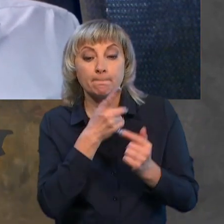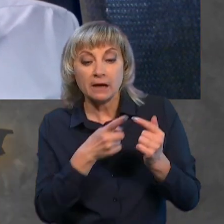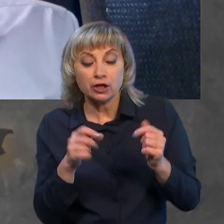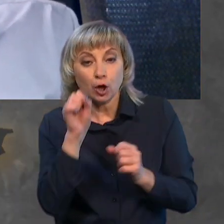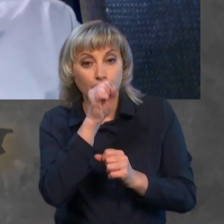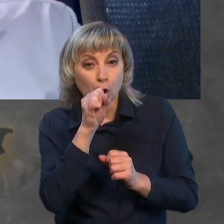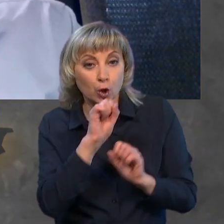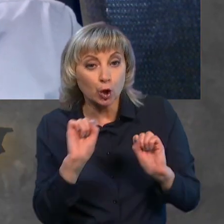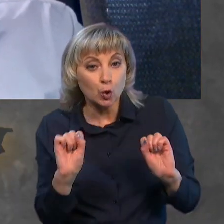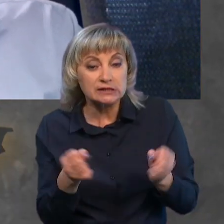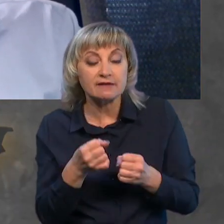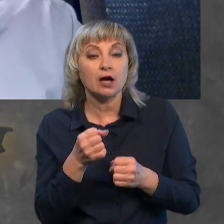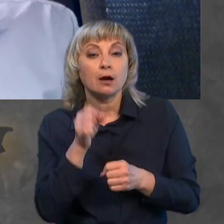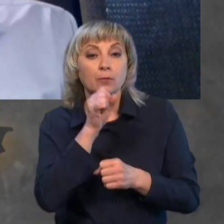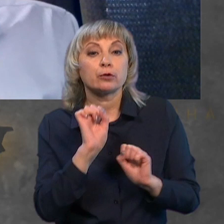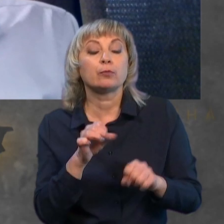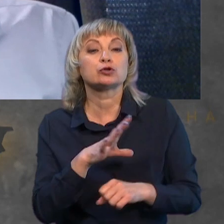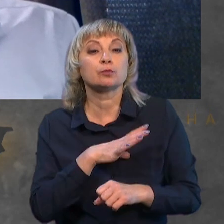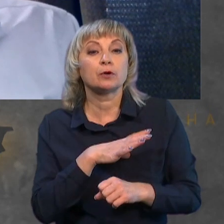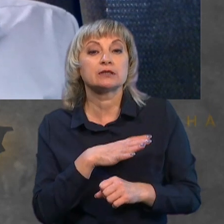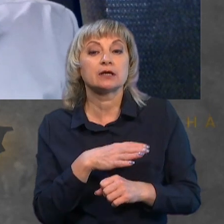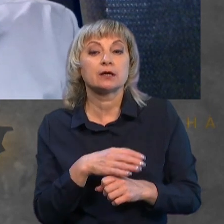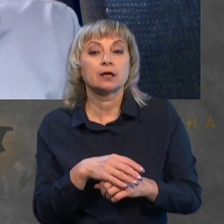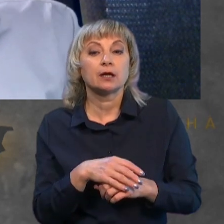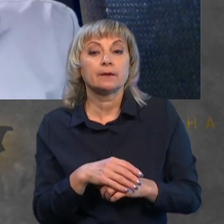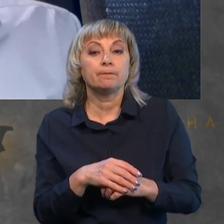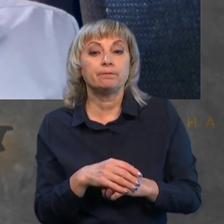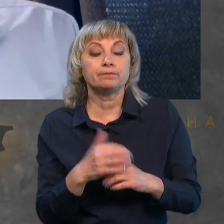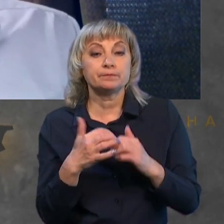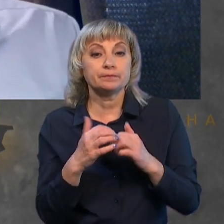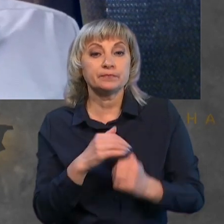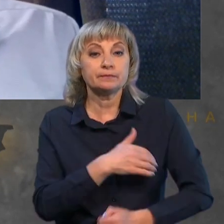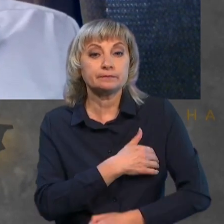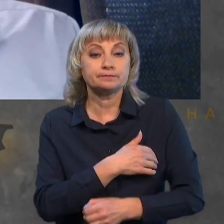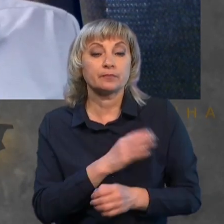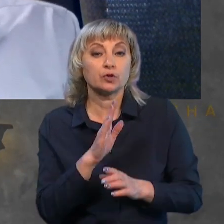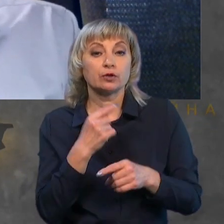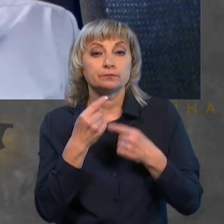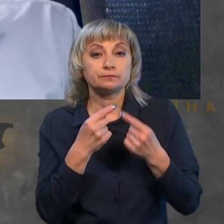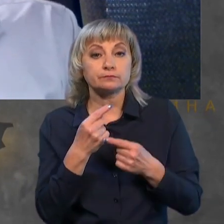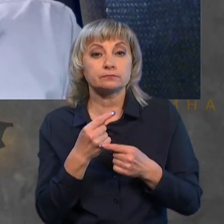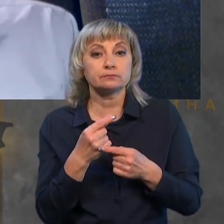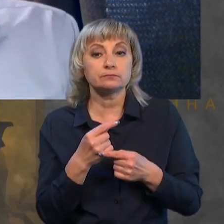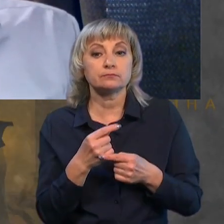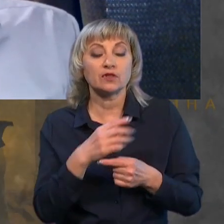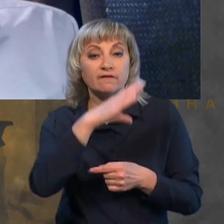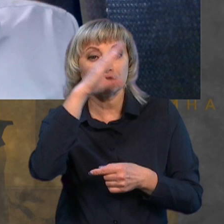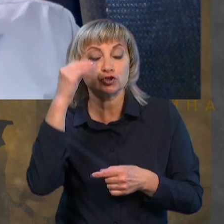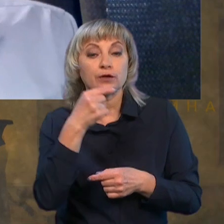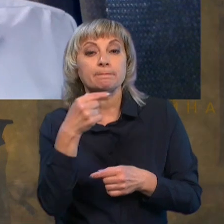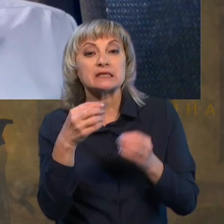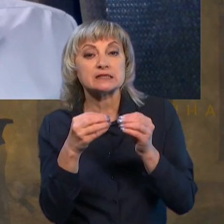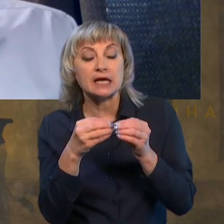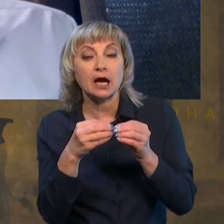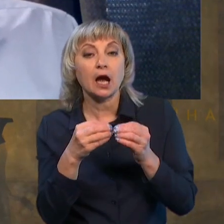коли морози можуть бути, ну, це середня є температура, але ми будемо говорити такою людською мовою, так? Тобто там десь вночі там мінус 10, а в день,